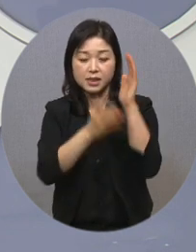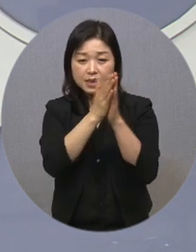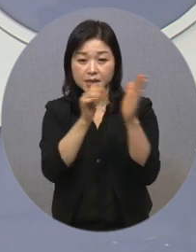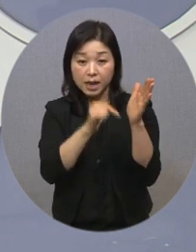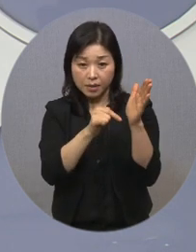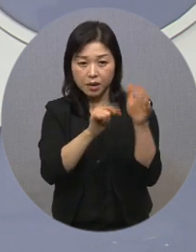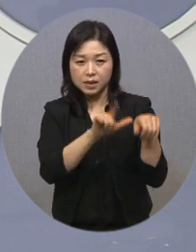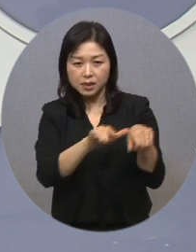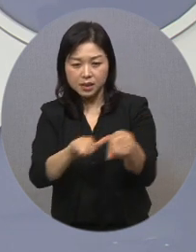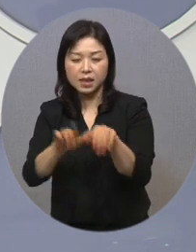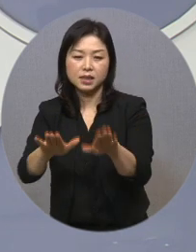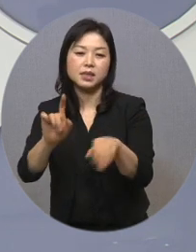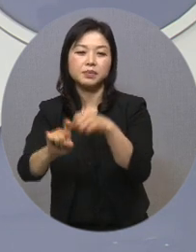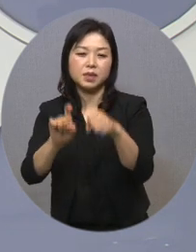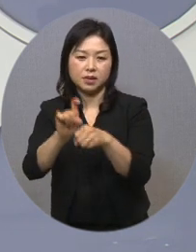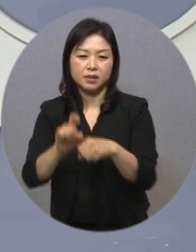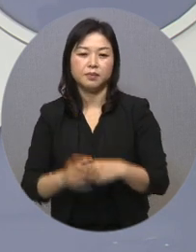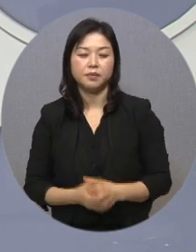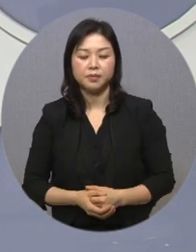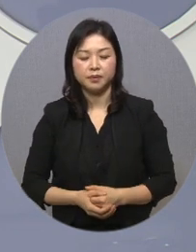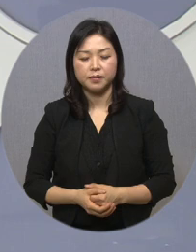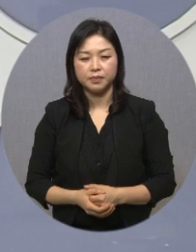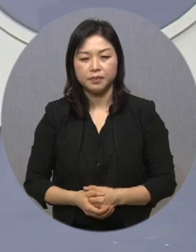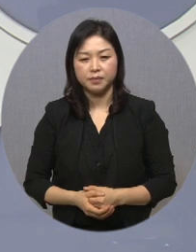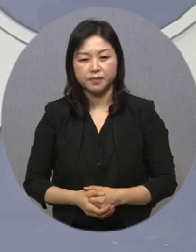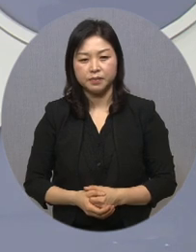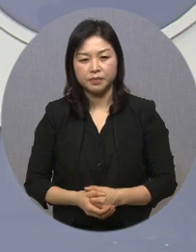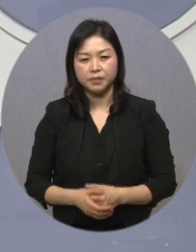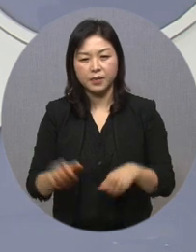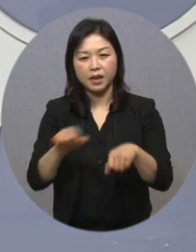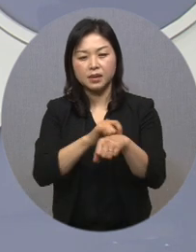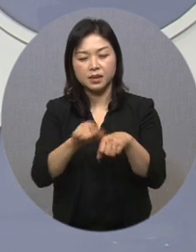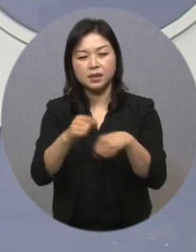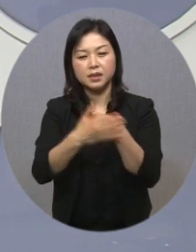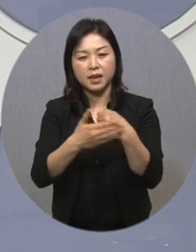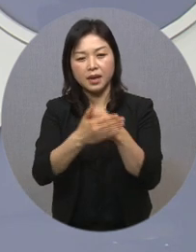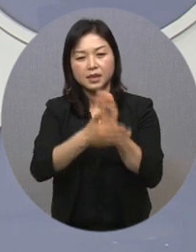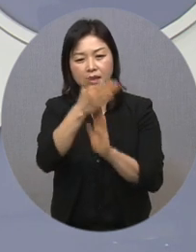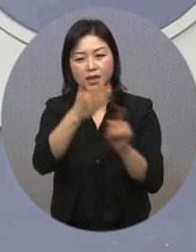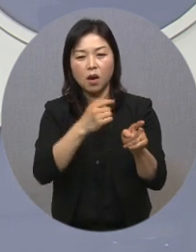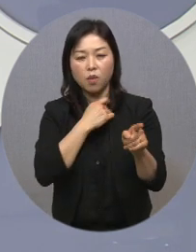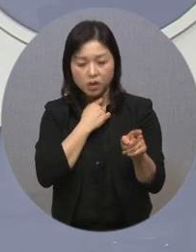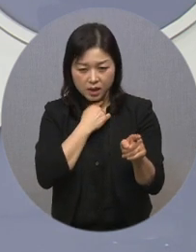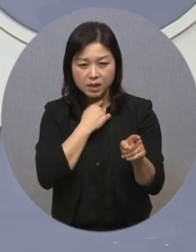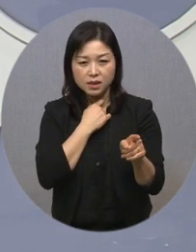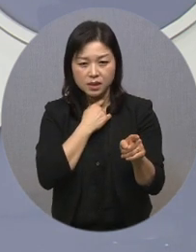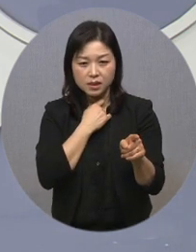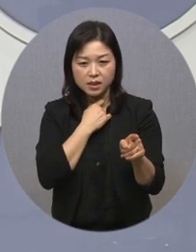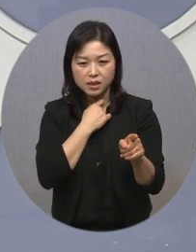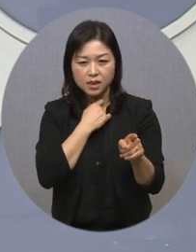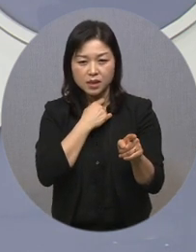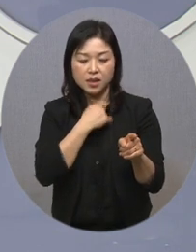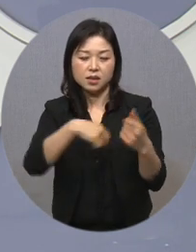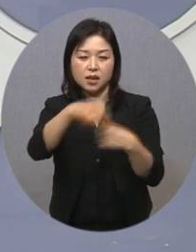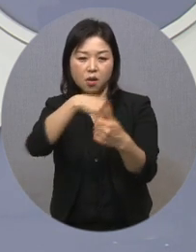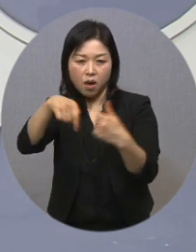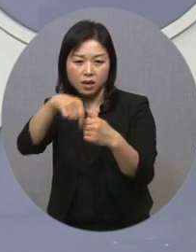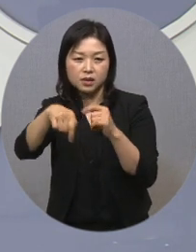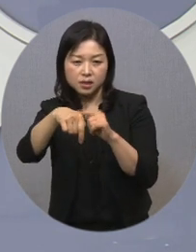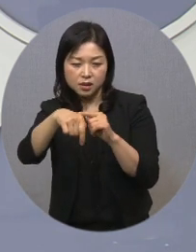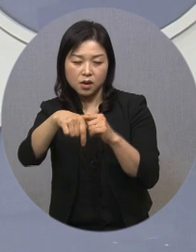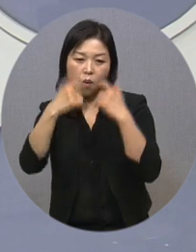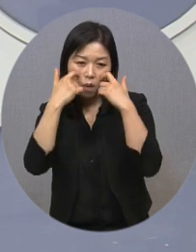10년이 걸쳐졌는데, 우리가 특례시가 원하는 특례 사항들을 확보하는 거가 앞으로 10년,